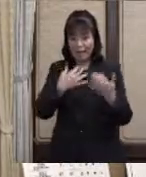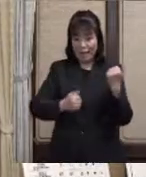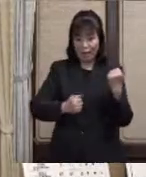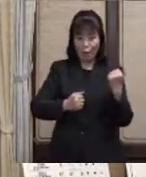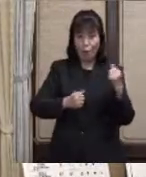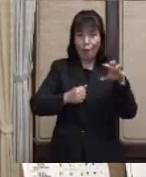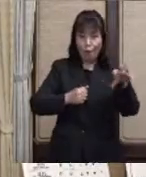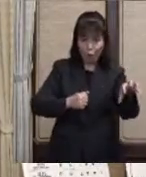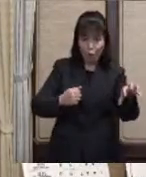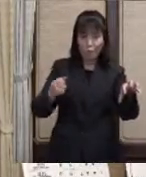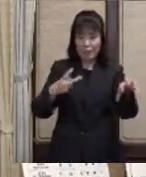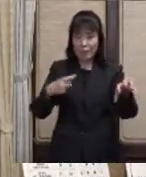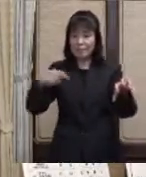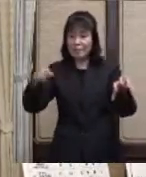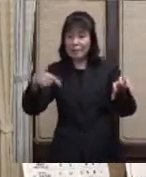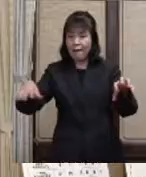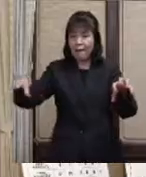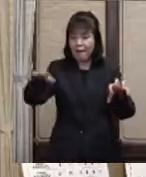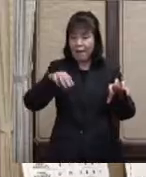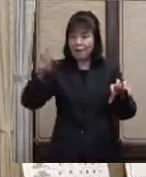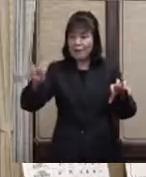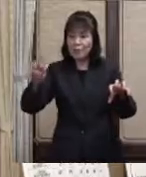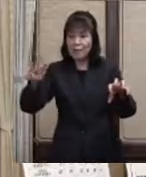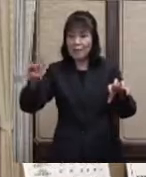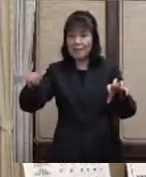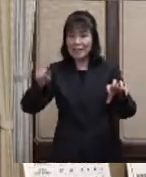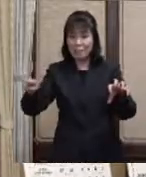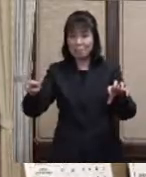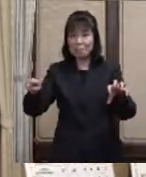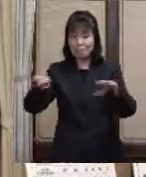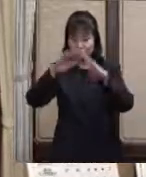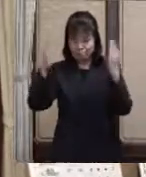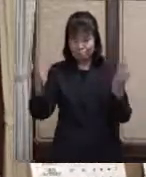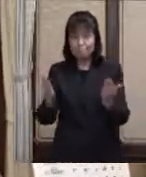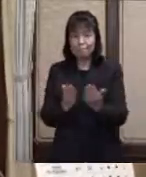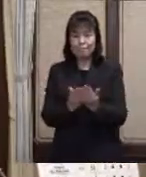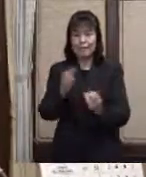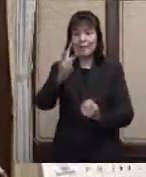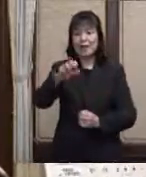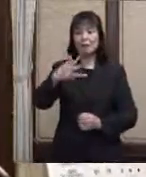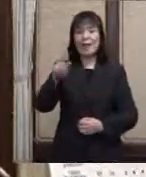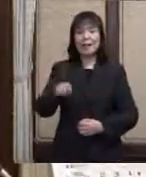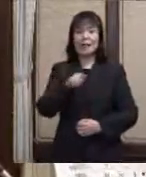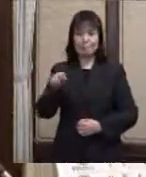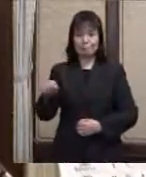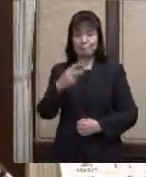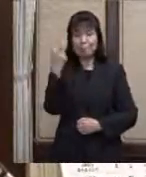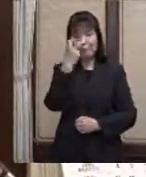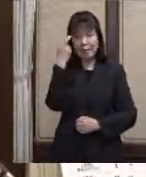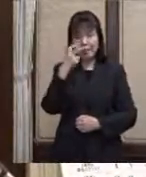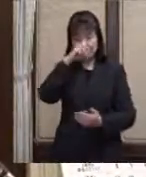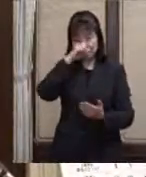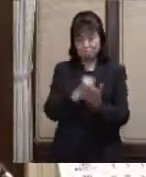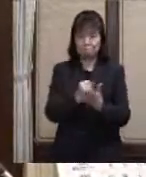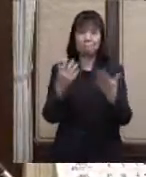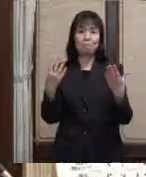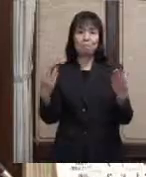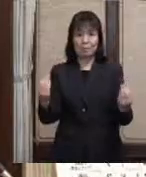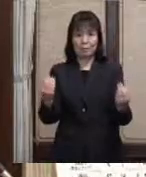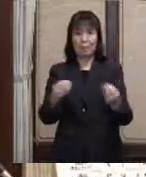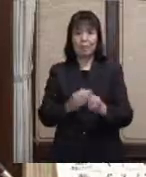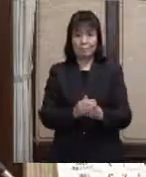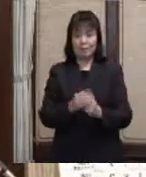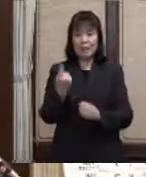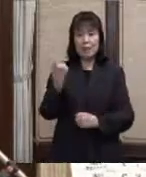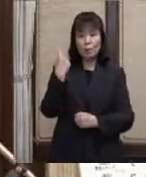名、そして教職員さん33名、全38名の検査が完了し、